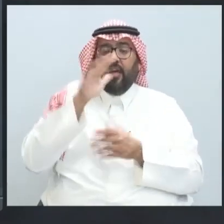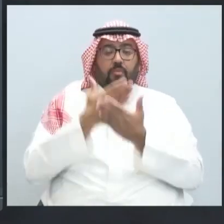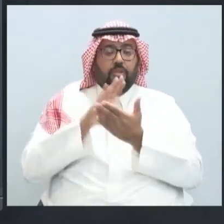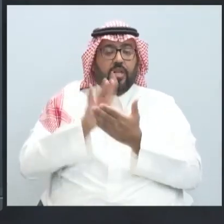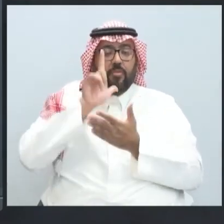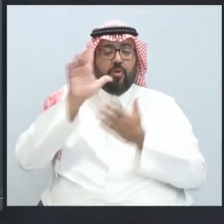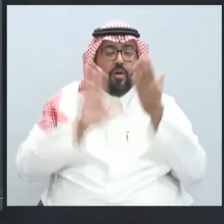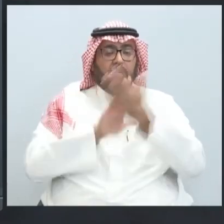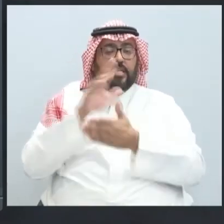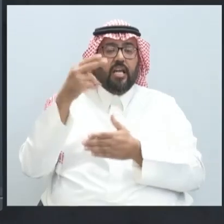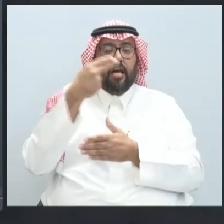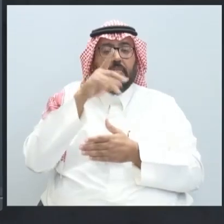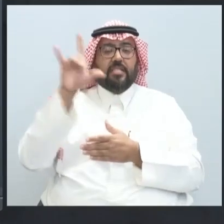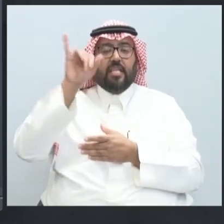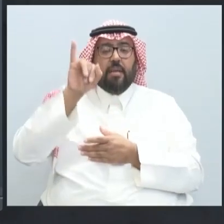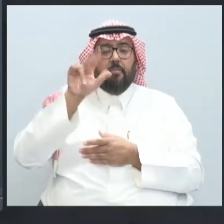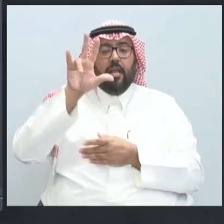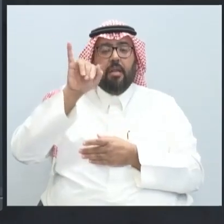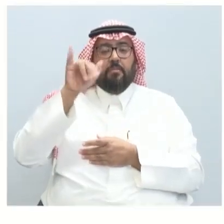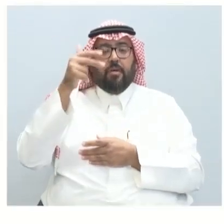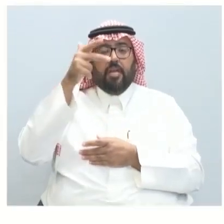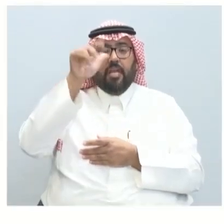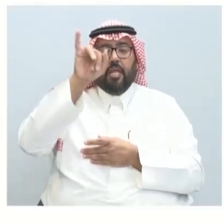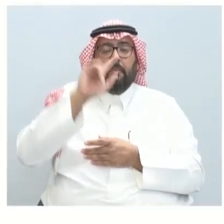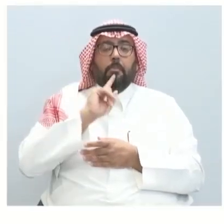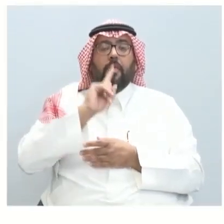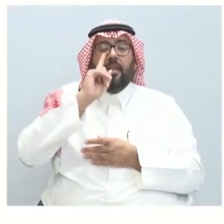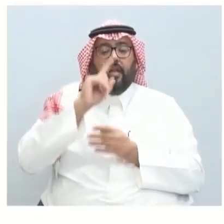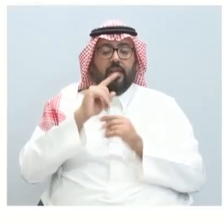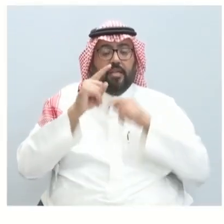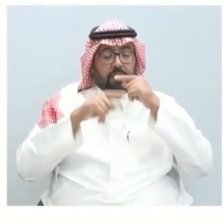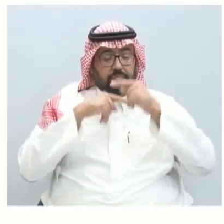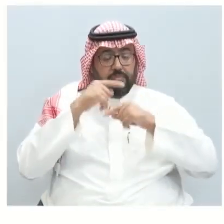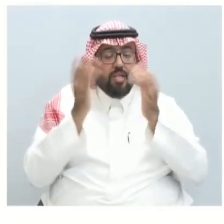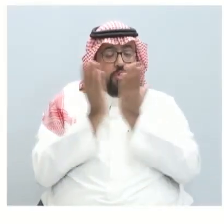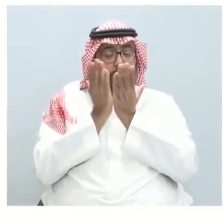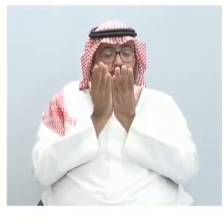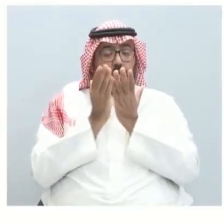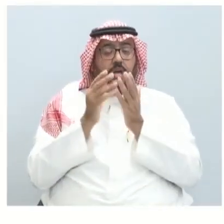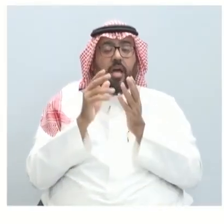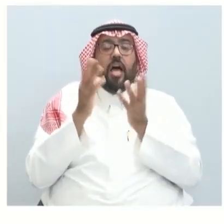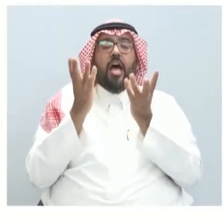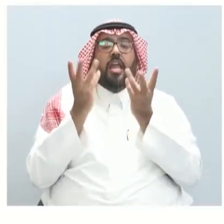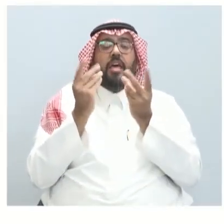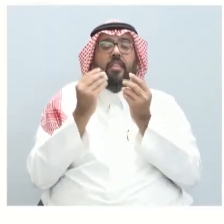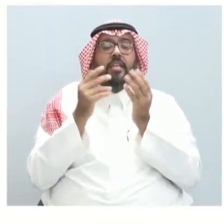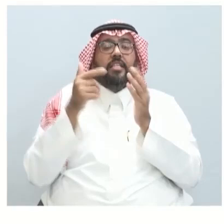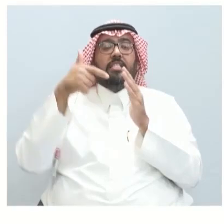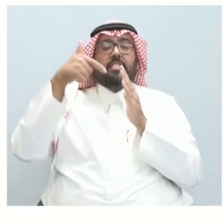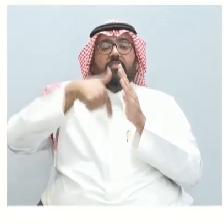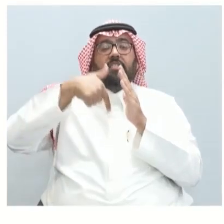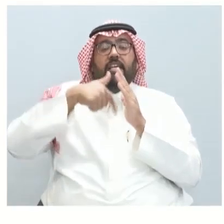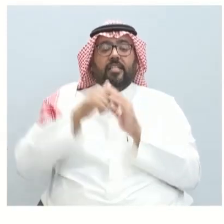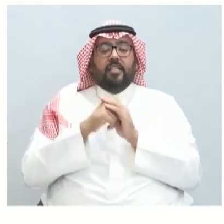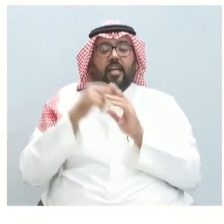ويرافقني في لغه الاشاره زميلي الاستاذ عبد السلام المغينين بمشيئه الله نستكمل واياكم دروس ماده الرياضيات للصف السادس